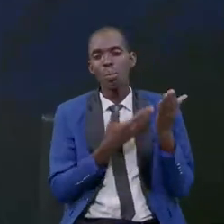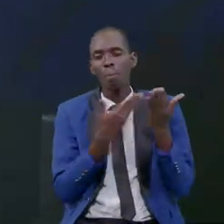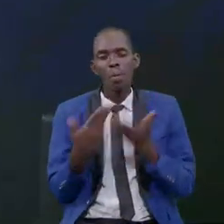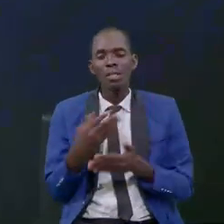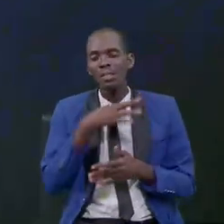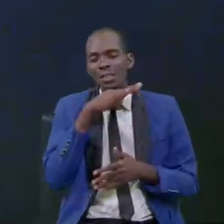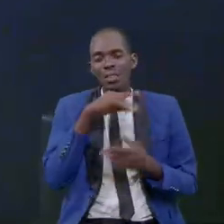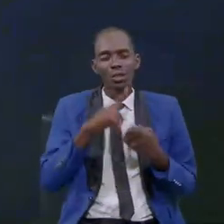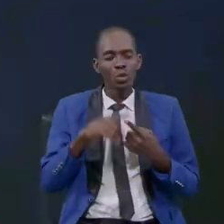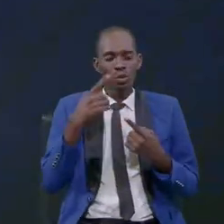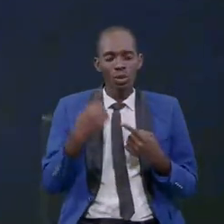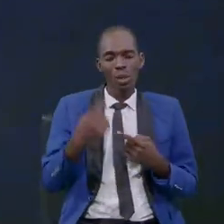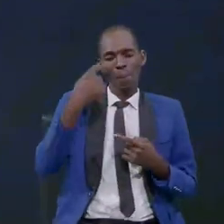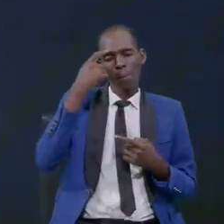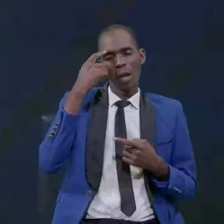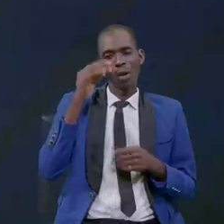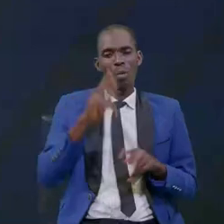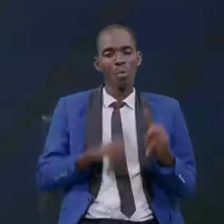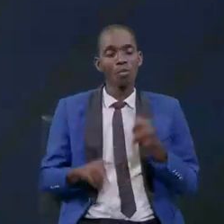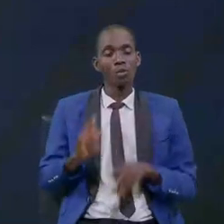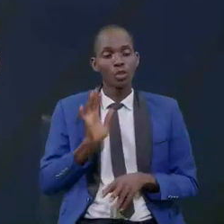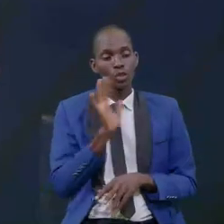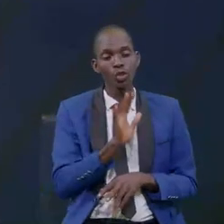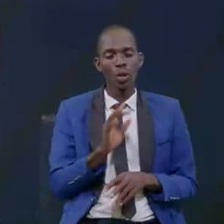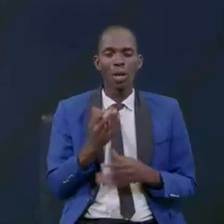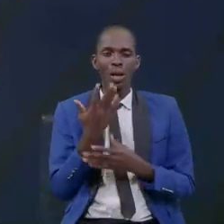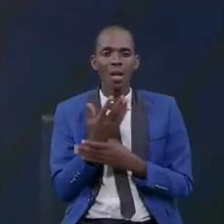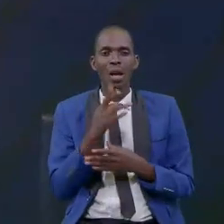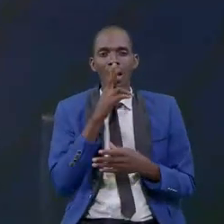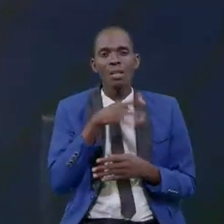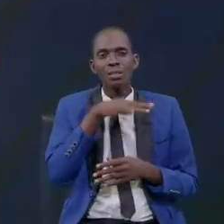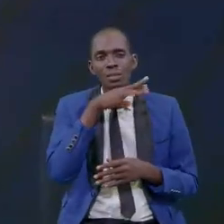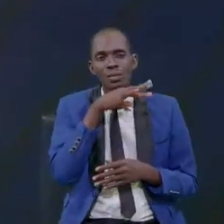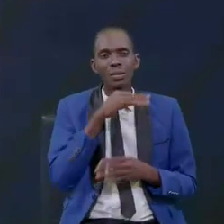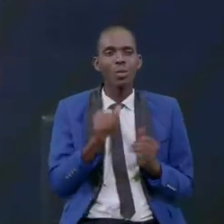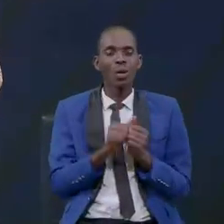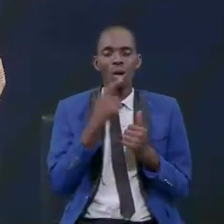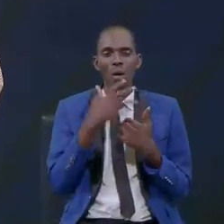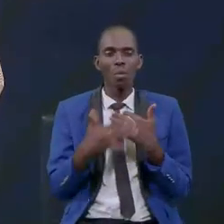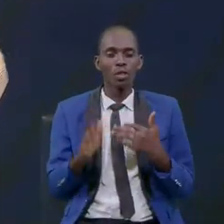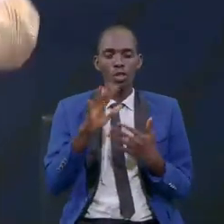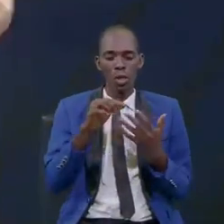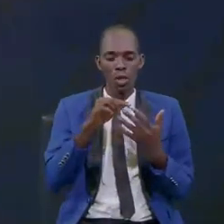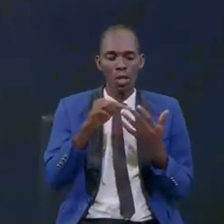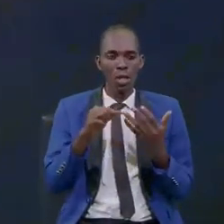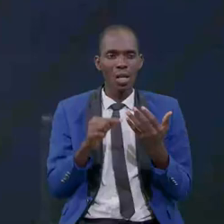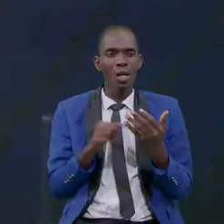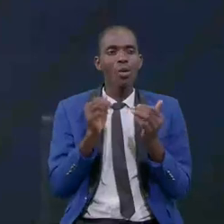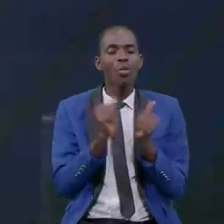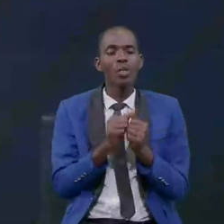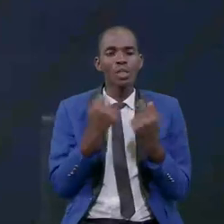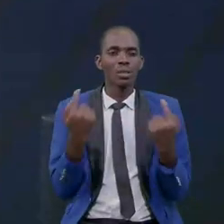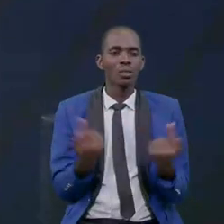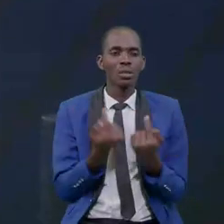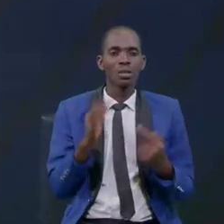salit. Alors, et vos mains, car vos mains sont souillées de sang et vos doigts de